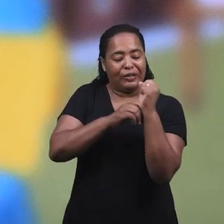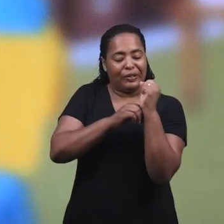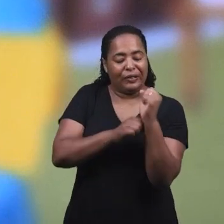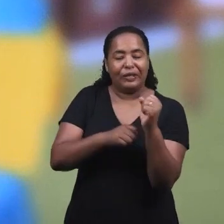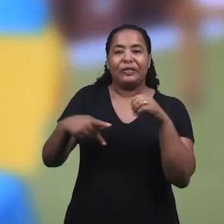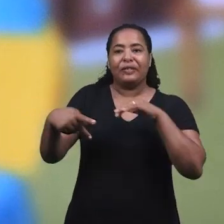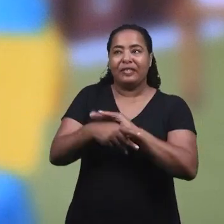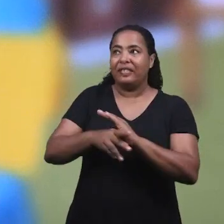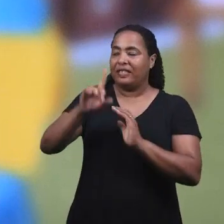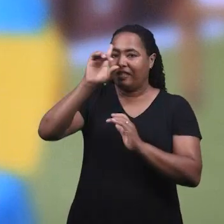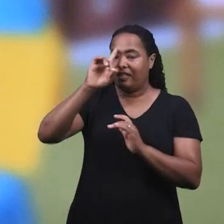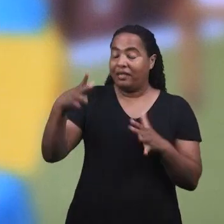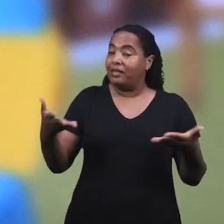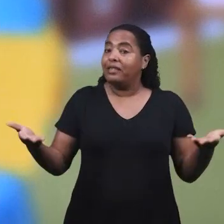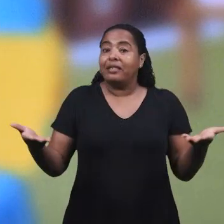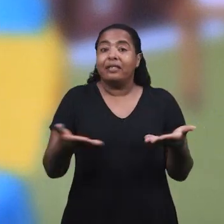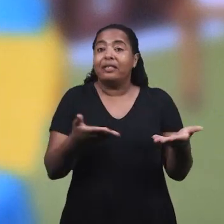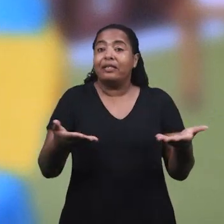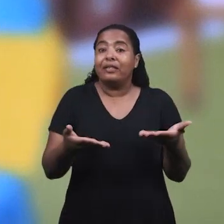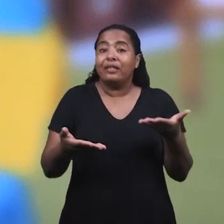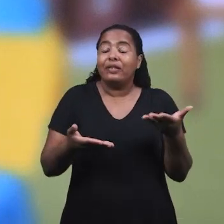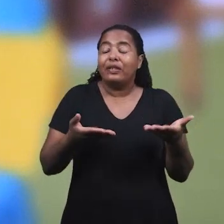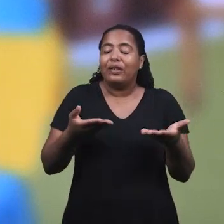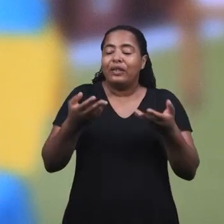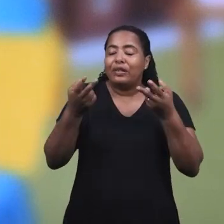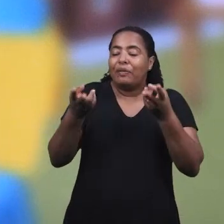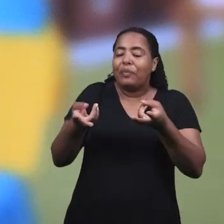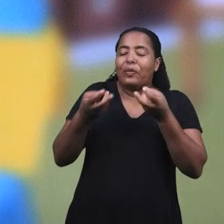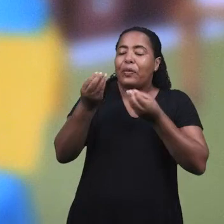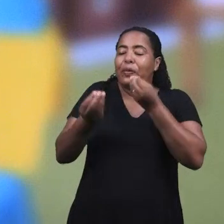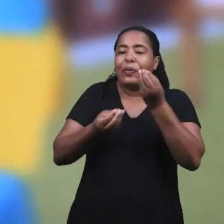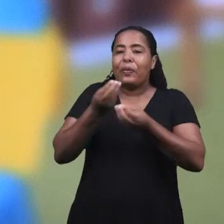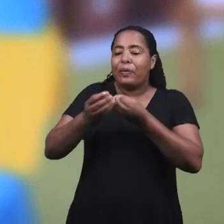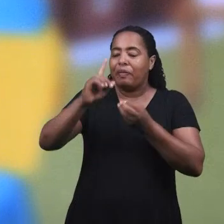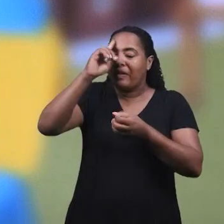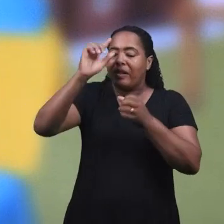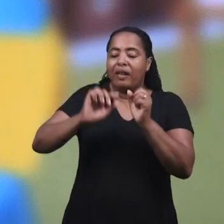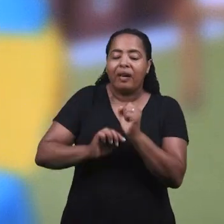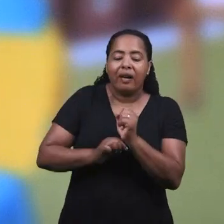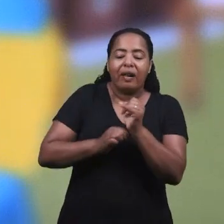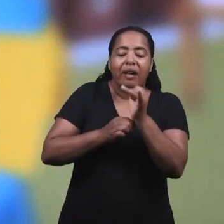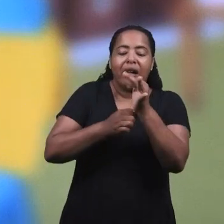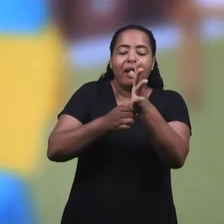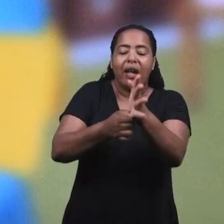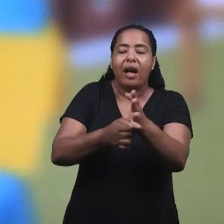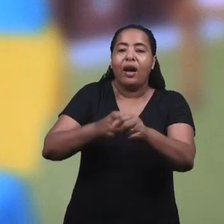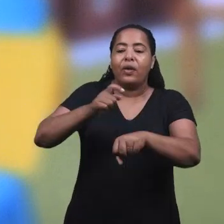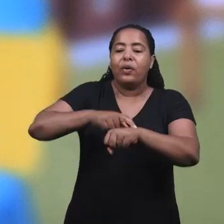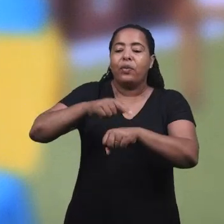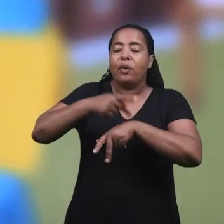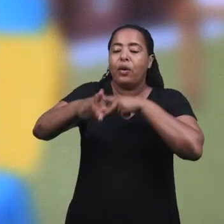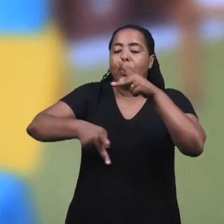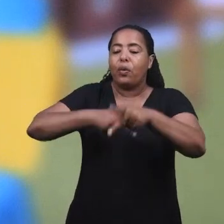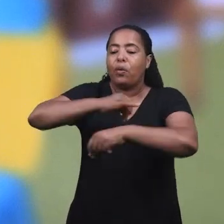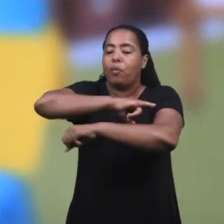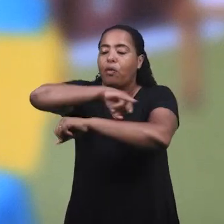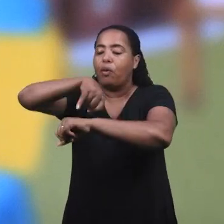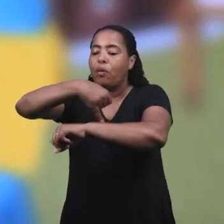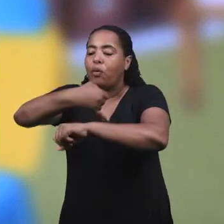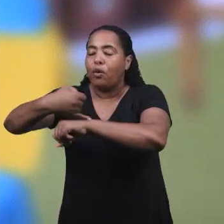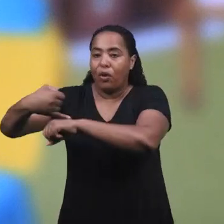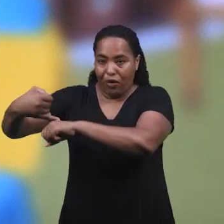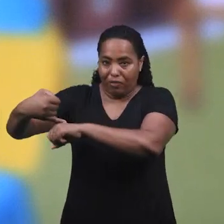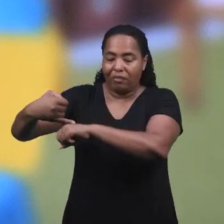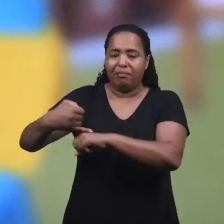secrets de Dieu. Dans cette étude, nous allons voir à la manière comme Dieu a révélé ses mystères dans la traversée du